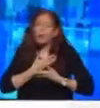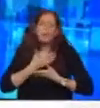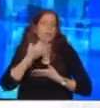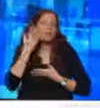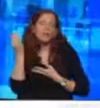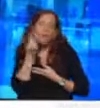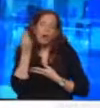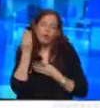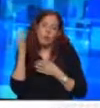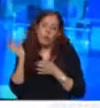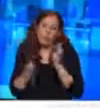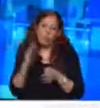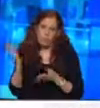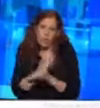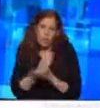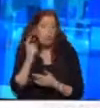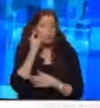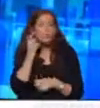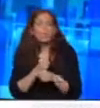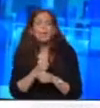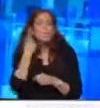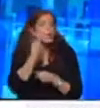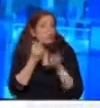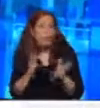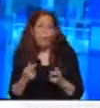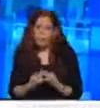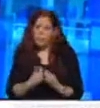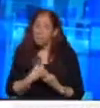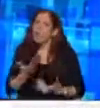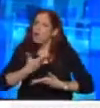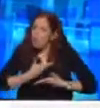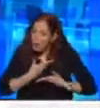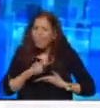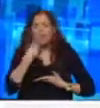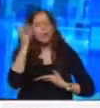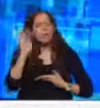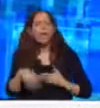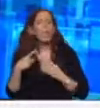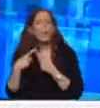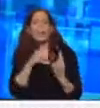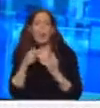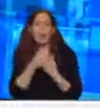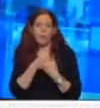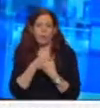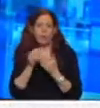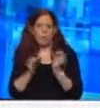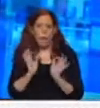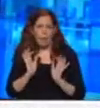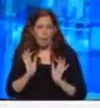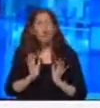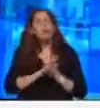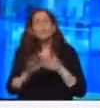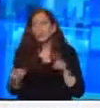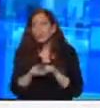אנחנו חושבים שבג"ץ פסק פשע נוראי מבחינתנו, עוול נוראי, אבל אנחנו מקבלים את זה ואומרים, לא נלחם בבית המשפט, פשוט אותם 6